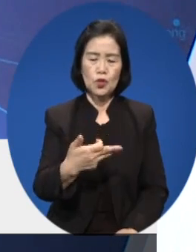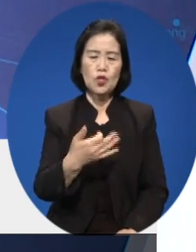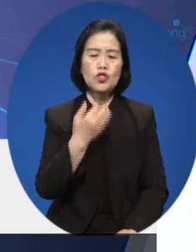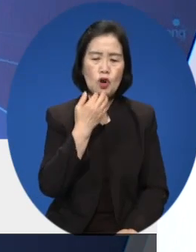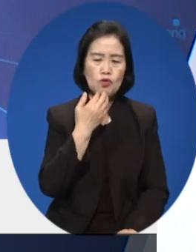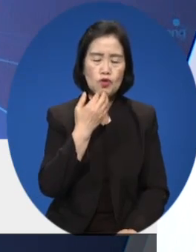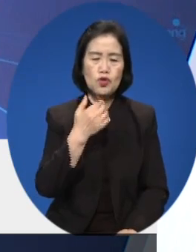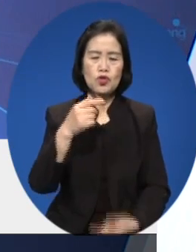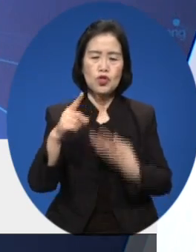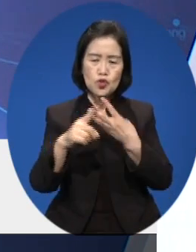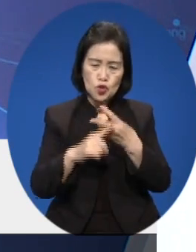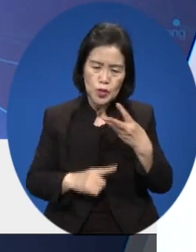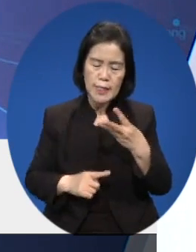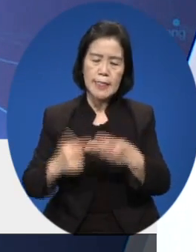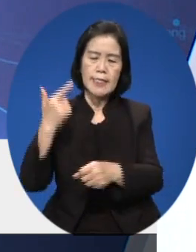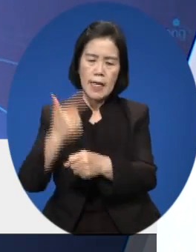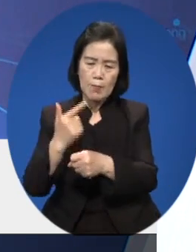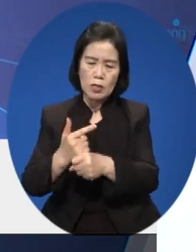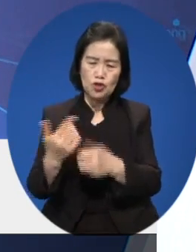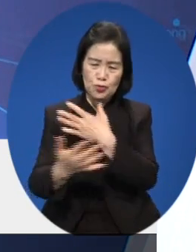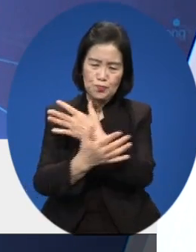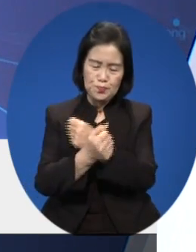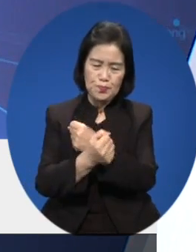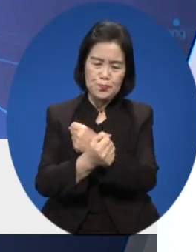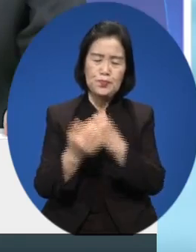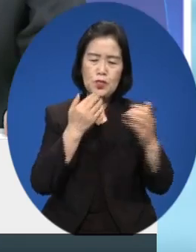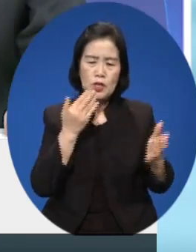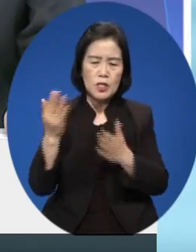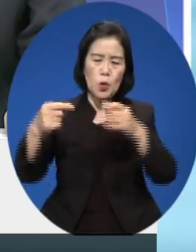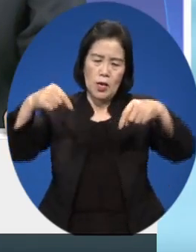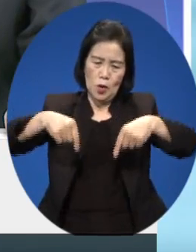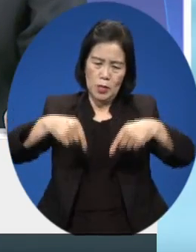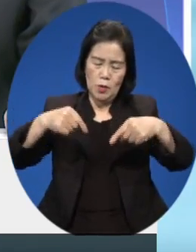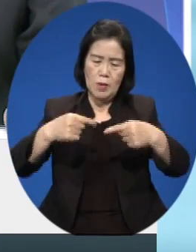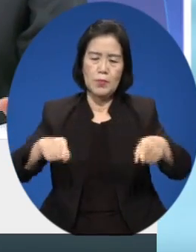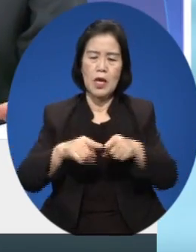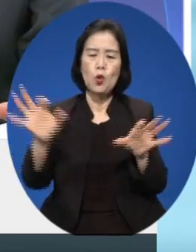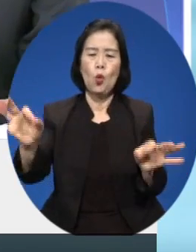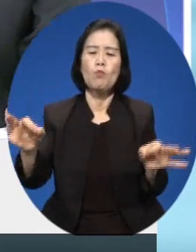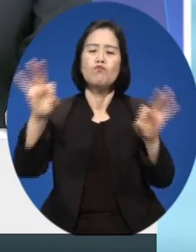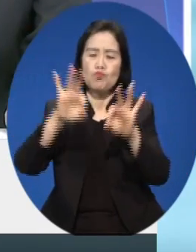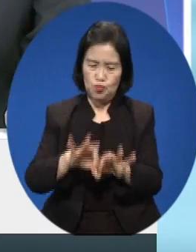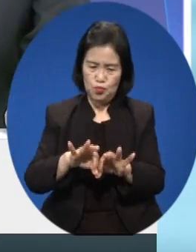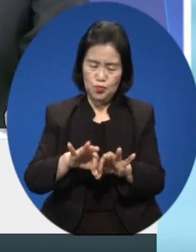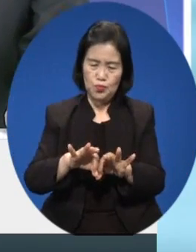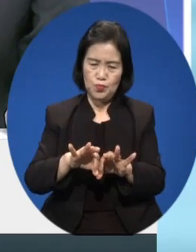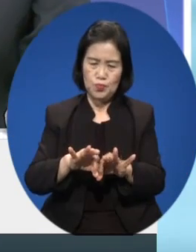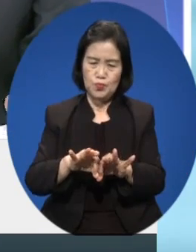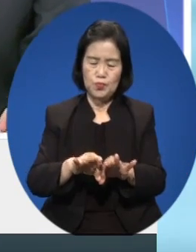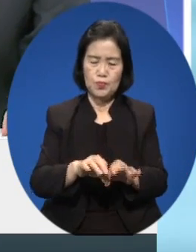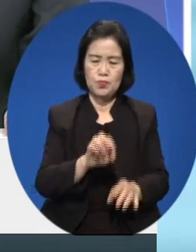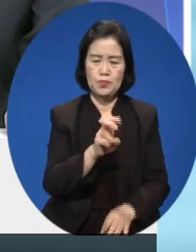지나면 지시가 정책 협약을 맺고 경기도와 협의 과정을 통해서 함께 비용을 분담한 다는 조건으로 평내 호평